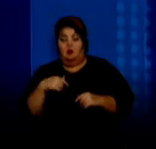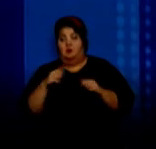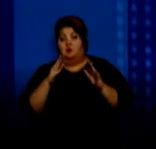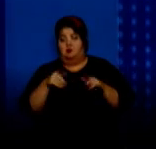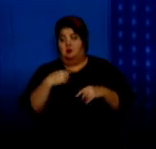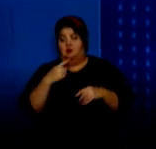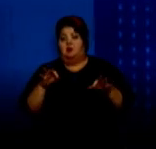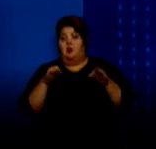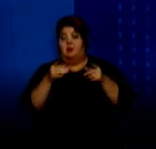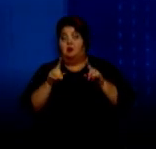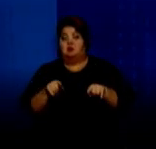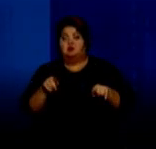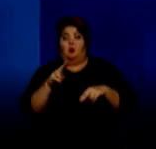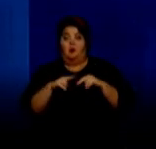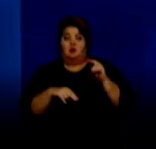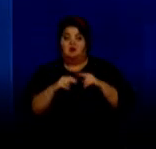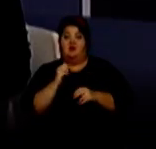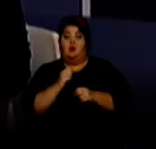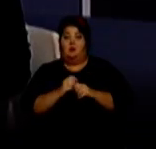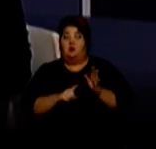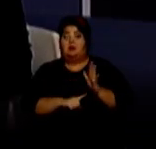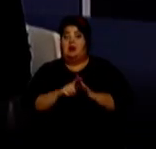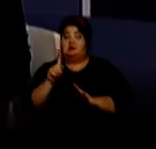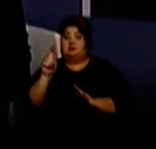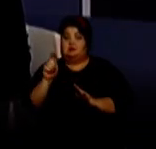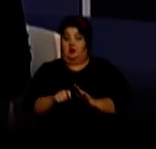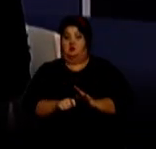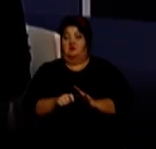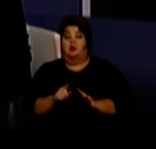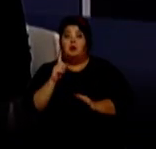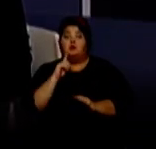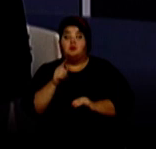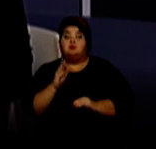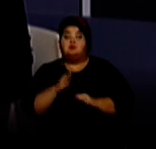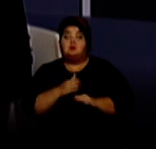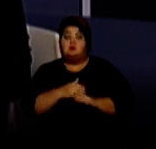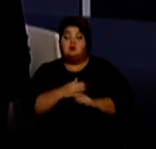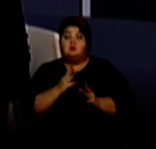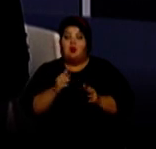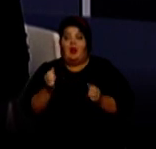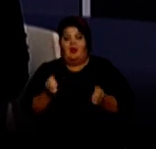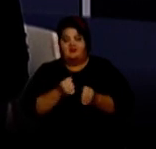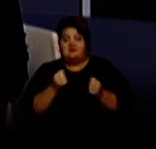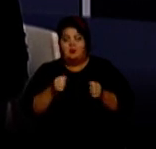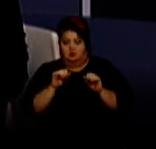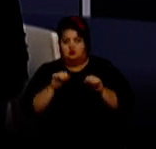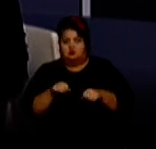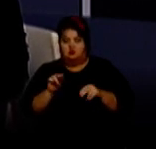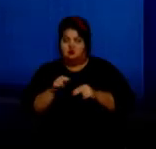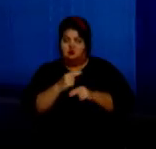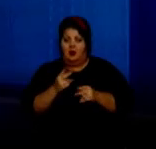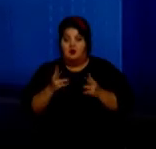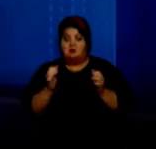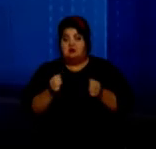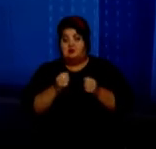про те, що будівельні роботи стартували. А доки вони зможуть тривати? Взимку, можливо, буде якісно ремонтувати? Якщо у нас буде зима така,